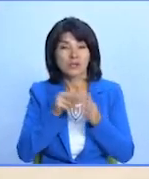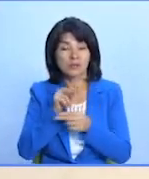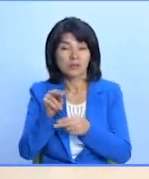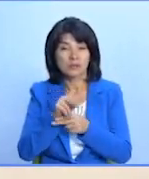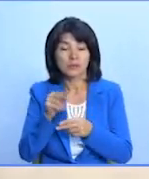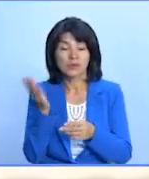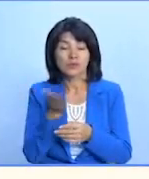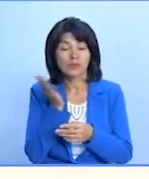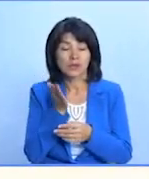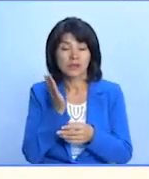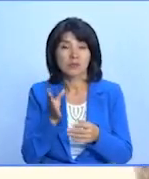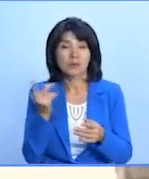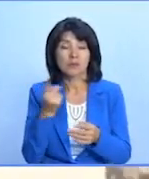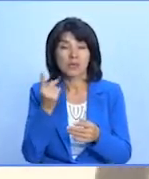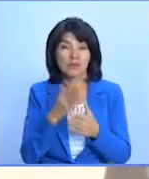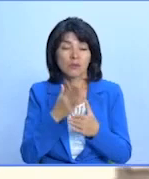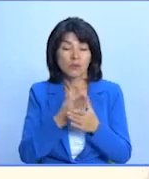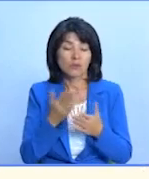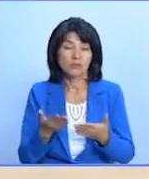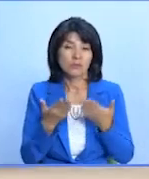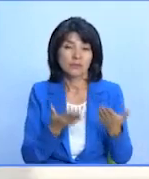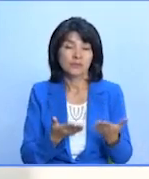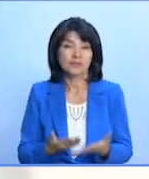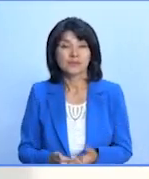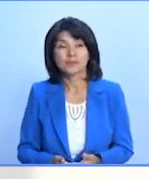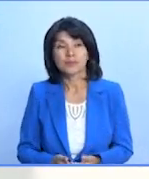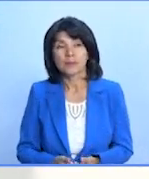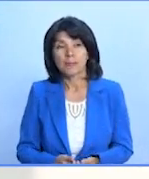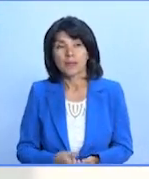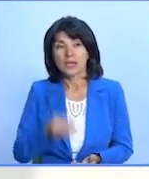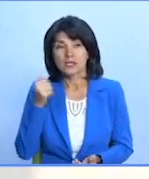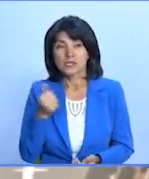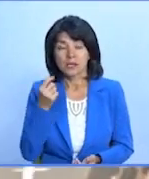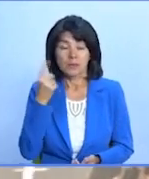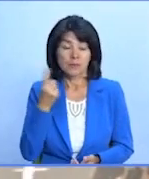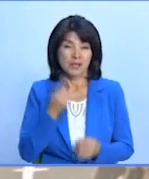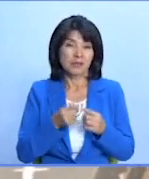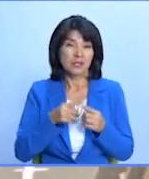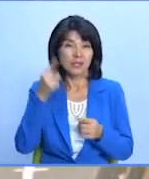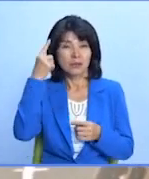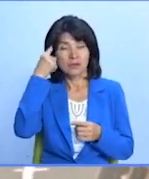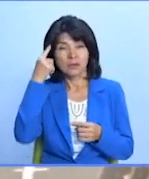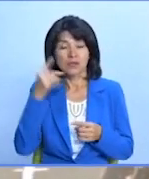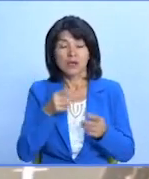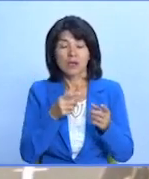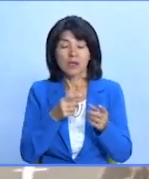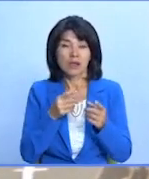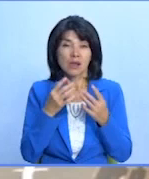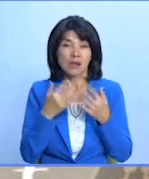оказанию первой помощи возьмите ты кембриджем аван вы лагерь отмены автомат на туда